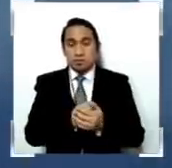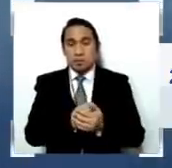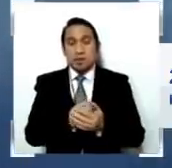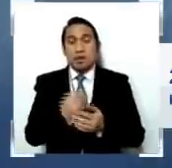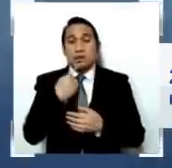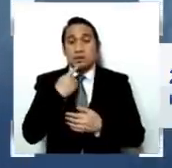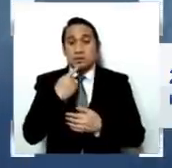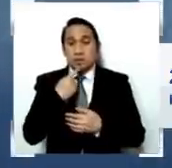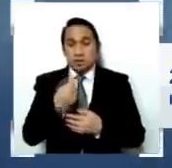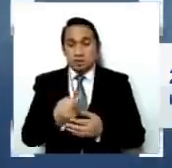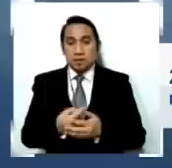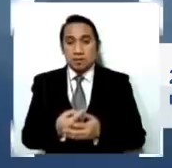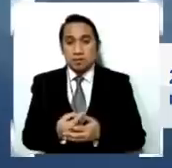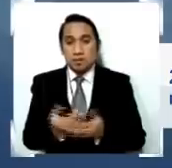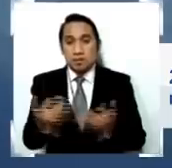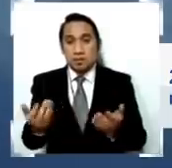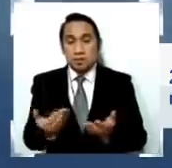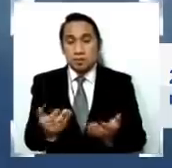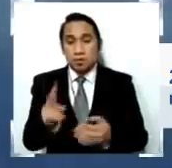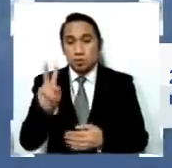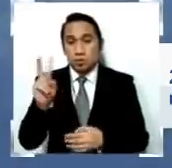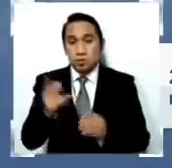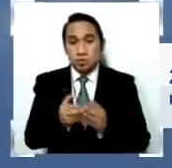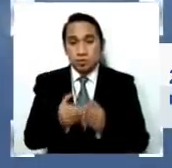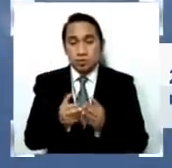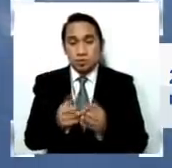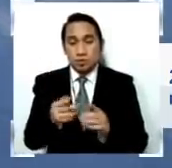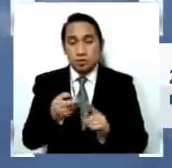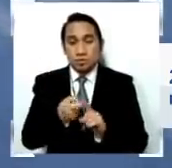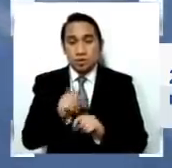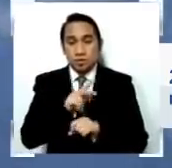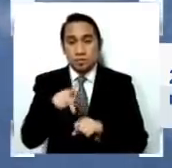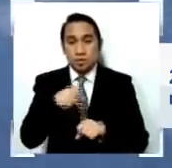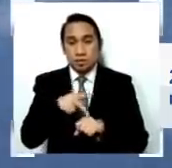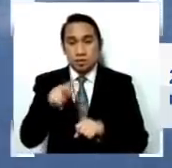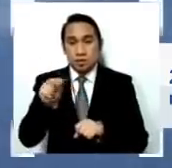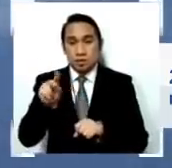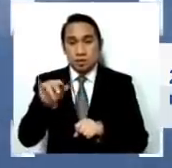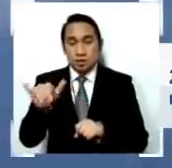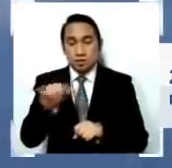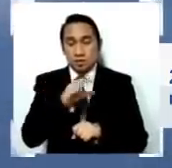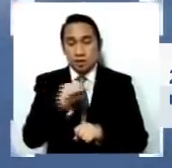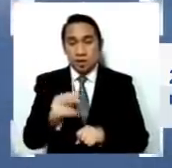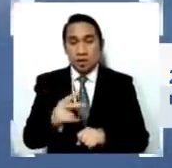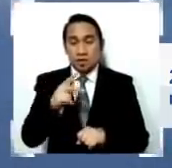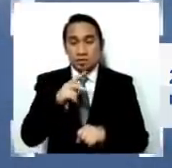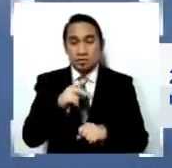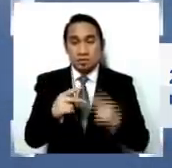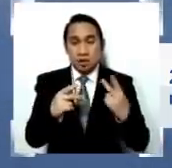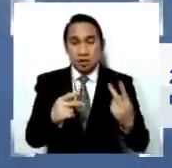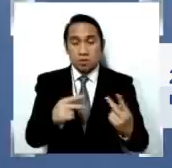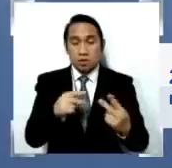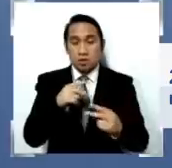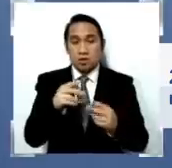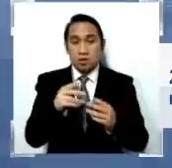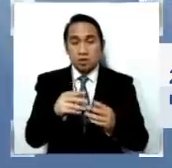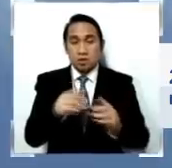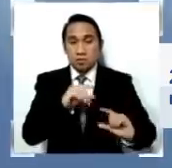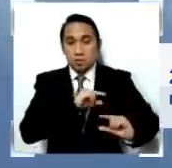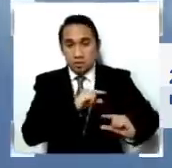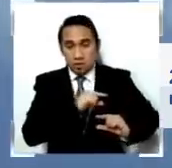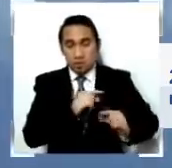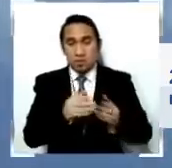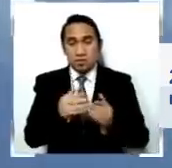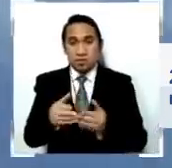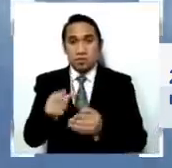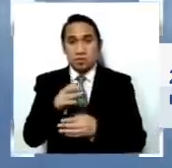Sobehana, naroon ang 2 barko ng Philippine Navy, 2 barko ng Philippine Coast Guard at 5 barko ng Bureau of Fisheries and Aquatic